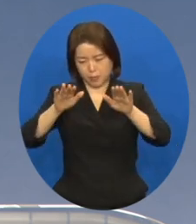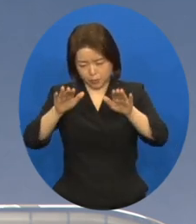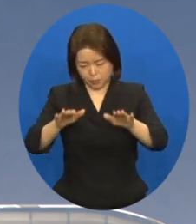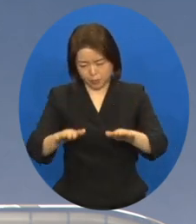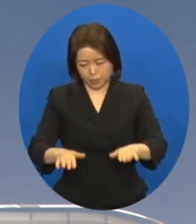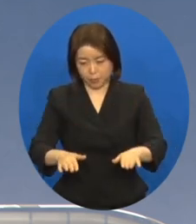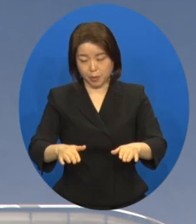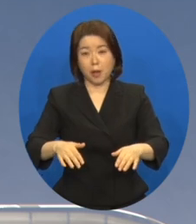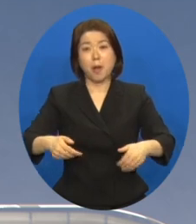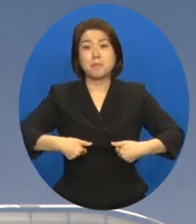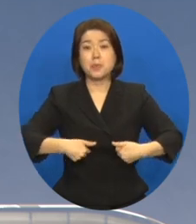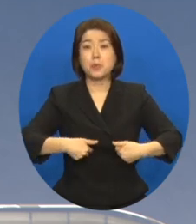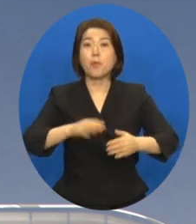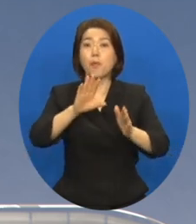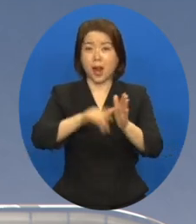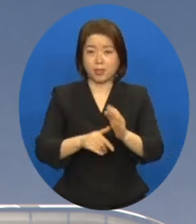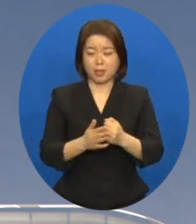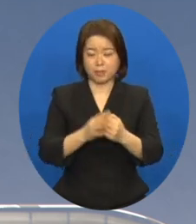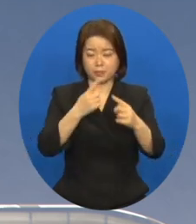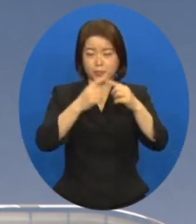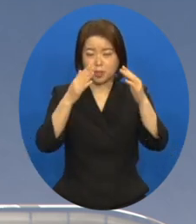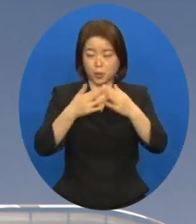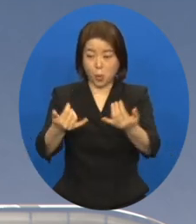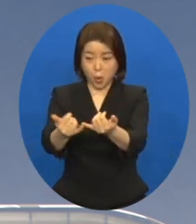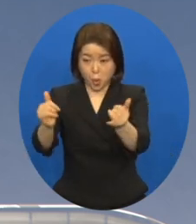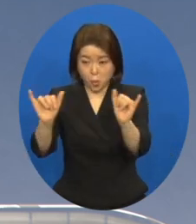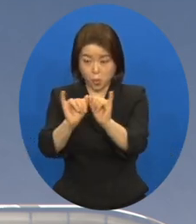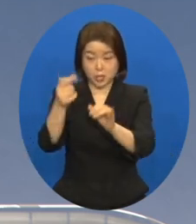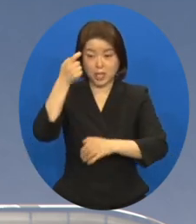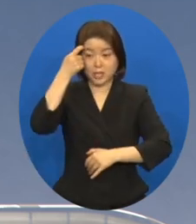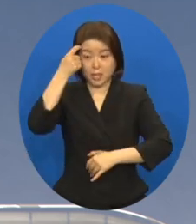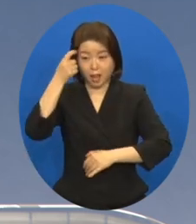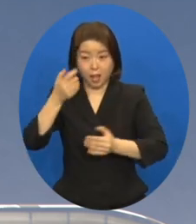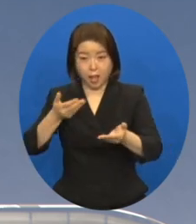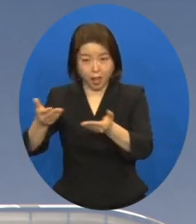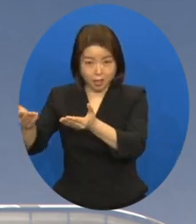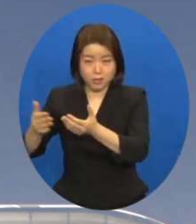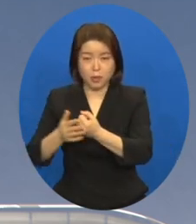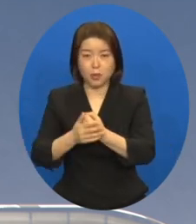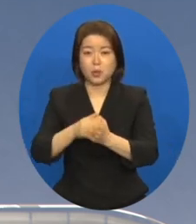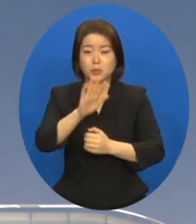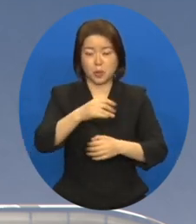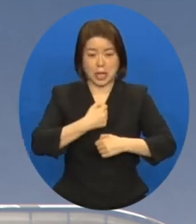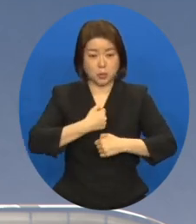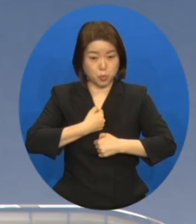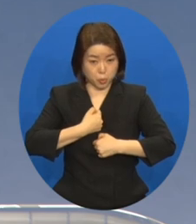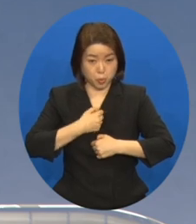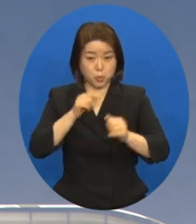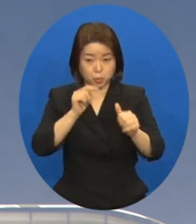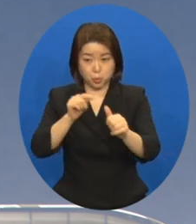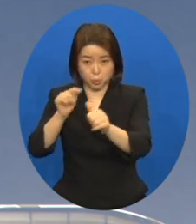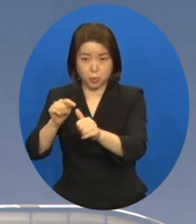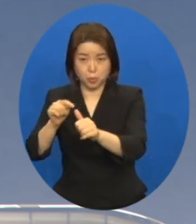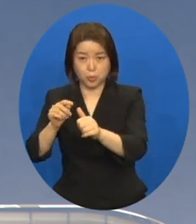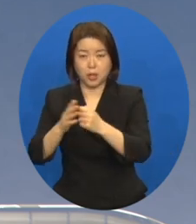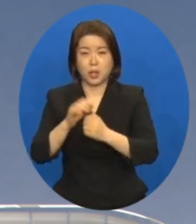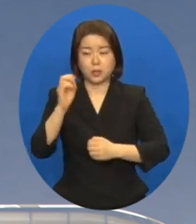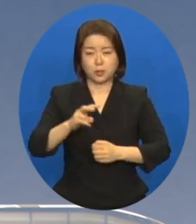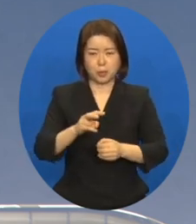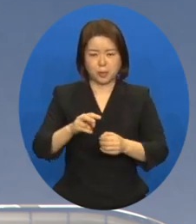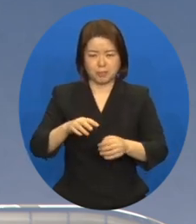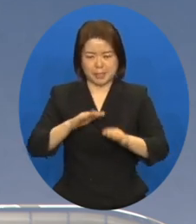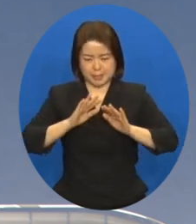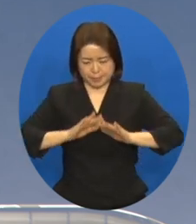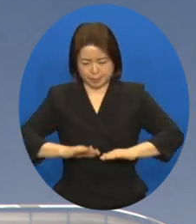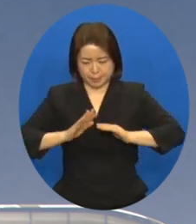있다. 좀 교회 공동체를 생각해서 좀 조심할 건 조심하고 좀 다스릴